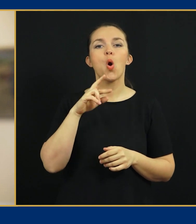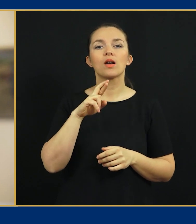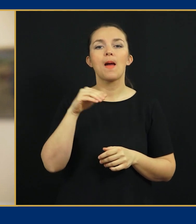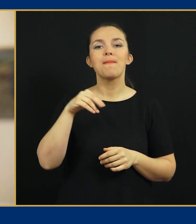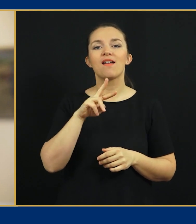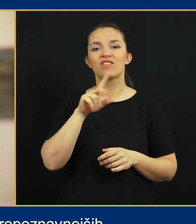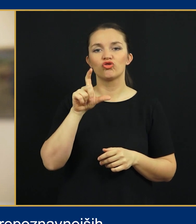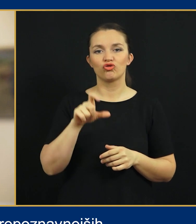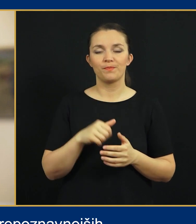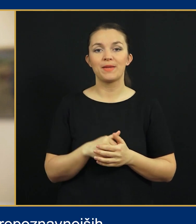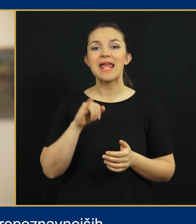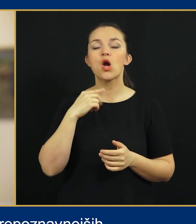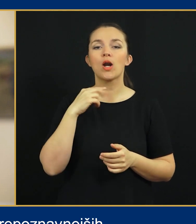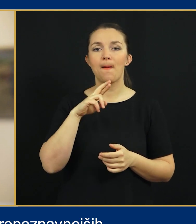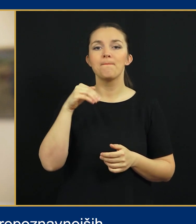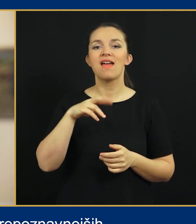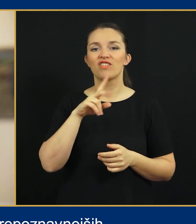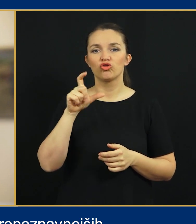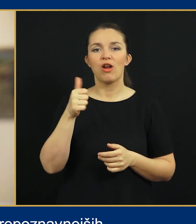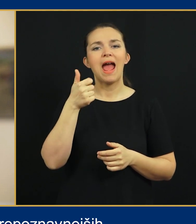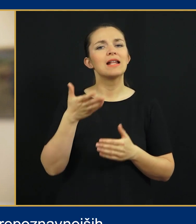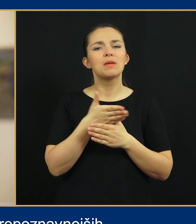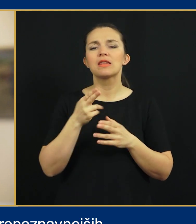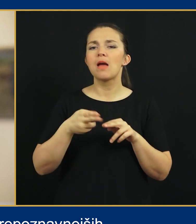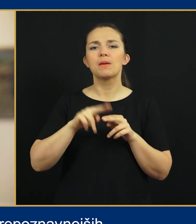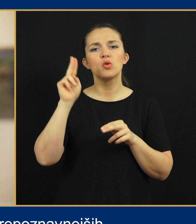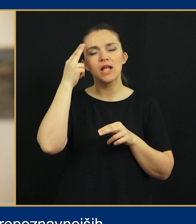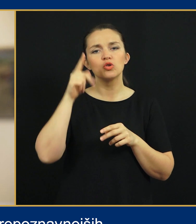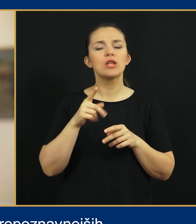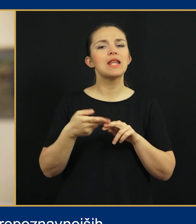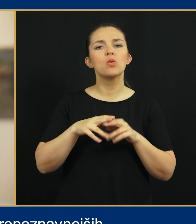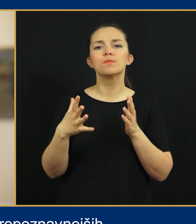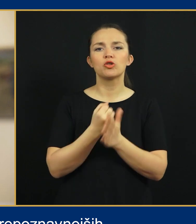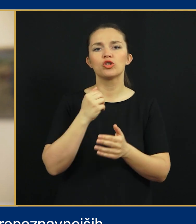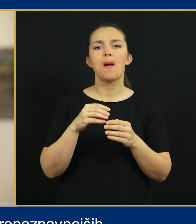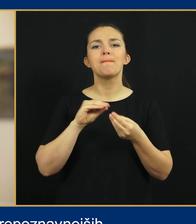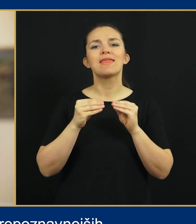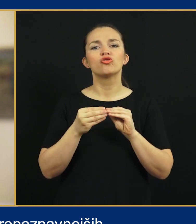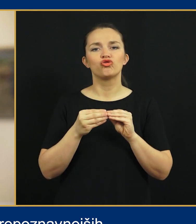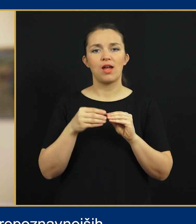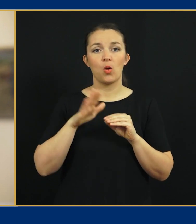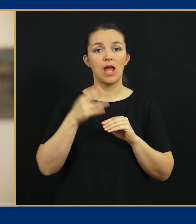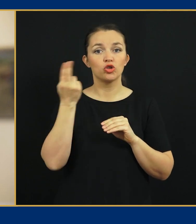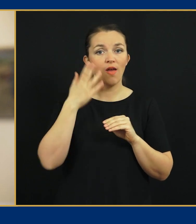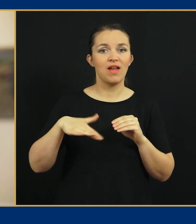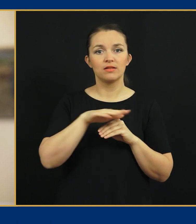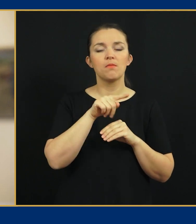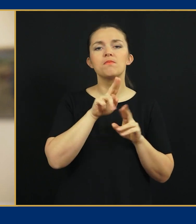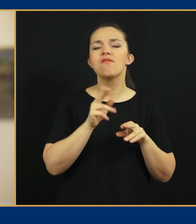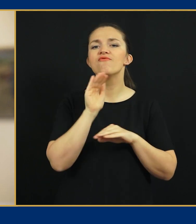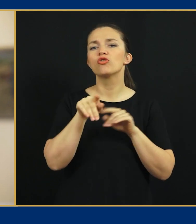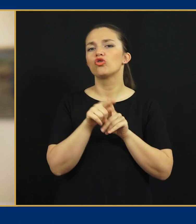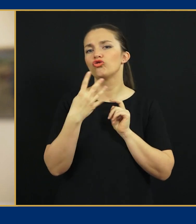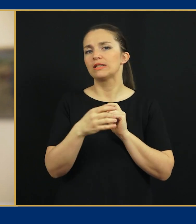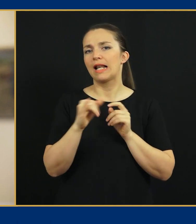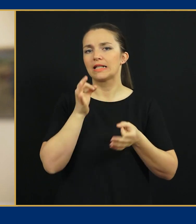Mervič. Igor Mervič je eden izmed najprepoznavnejših in najuspešnejših menedžerjev na Slovenskem z več kot